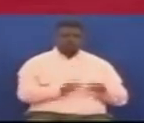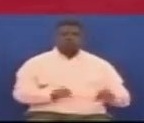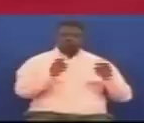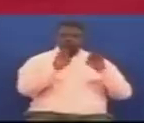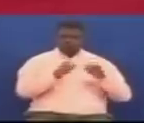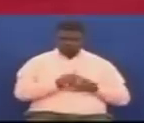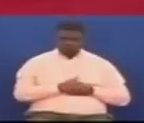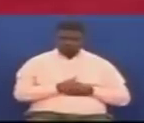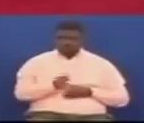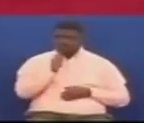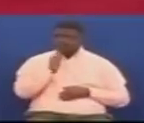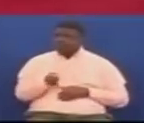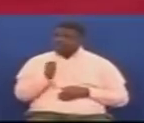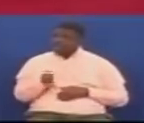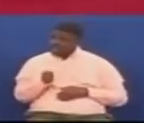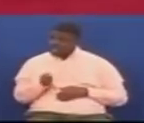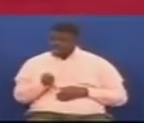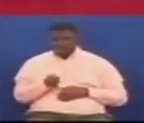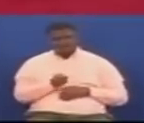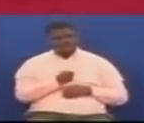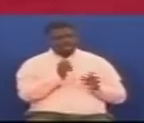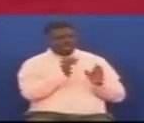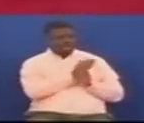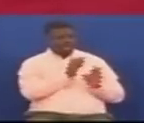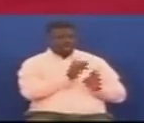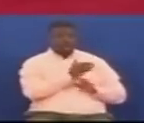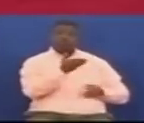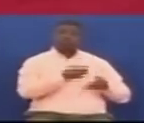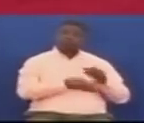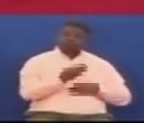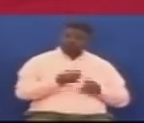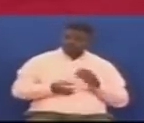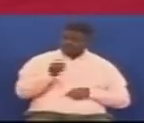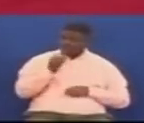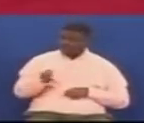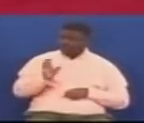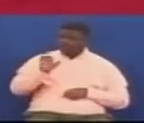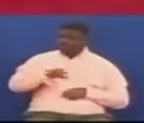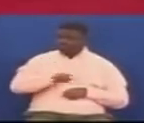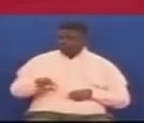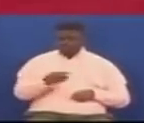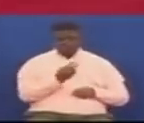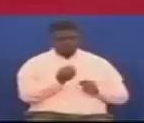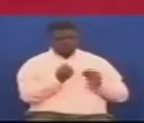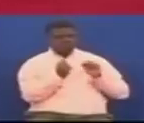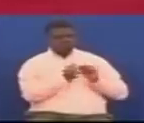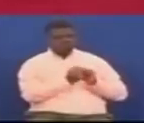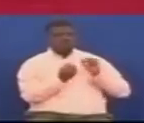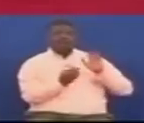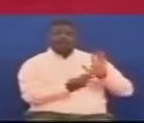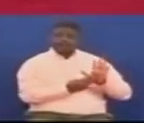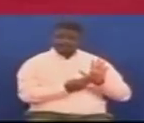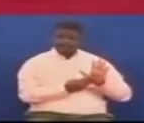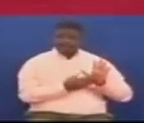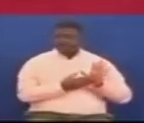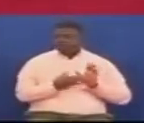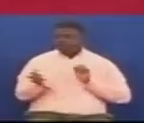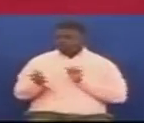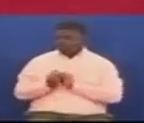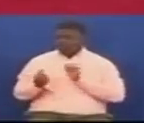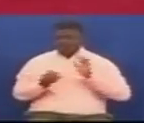Spika, taarifa ya hali ya uchumi kwa mwaka 2018 na mpango wa maendeleo wa taifa